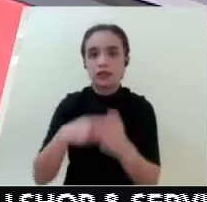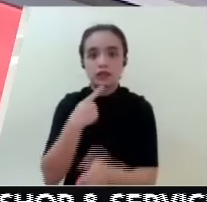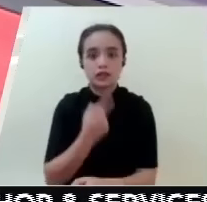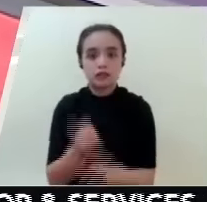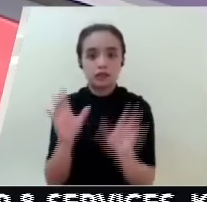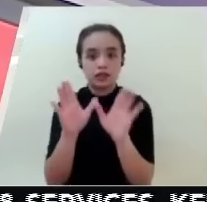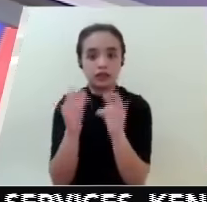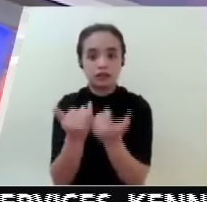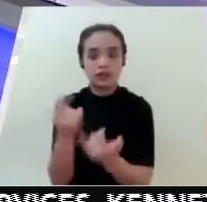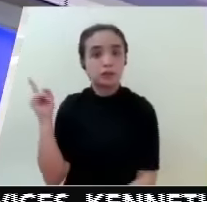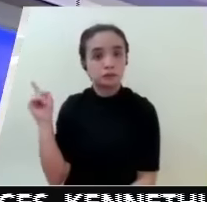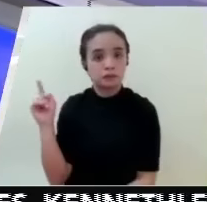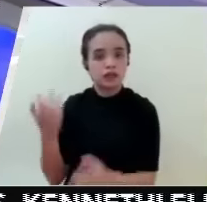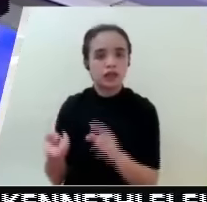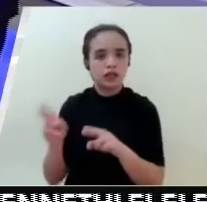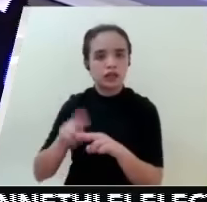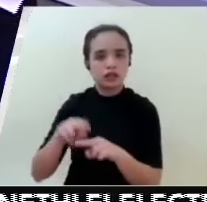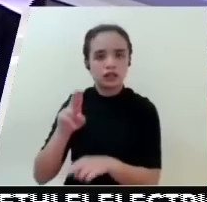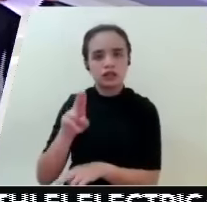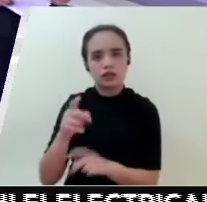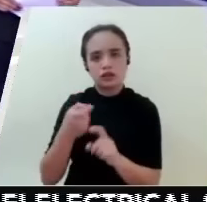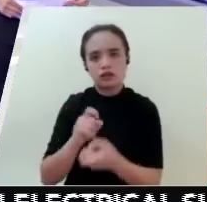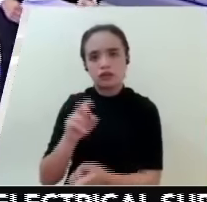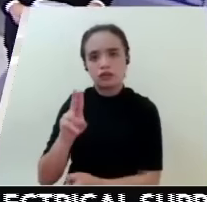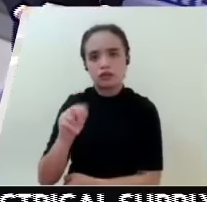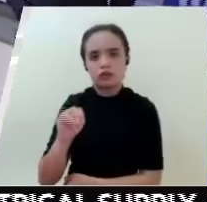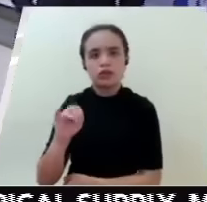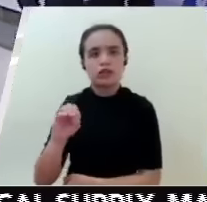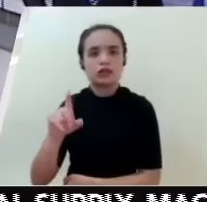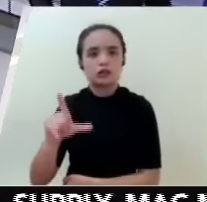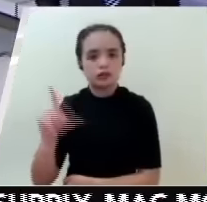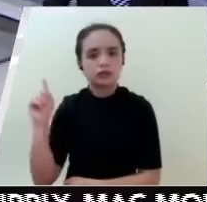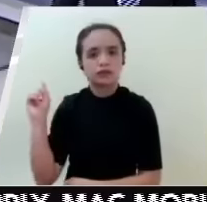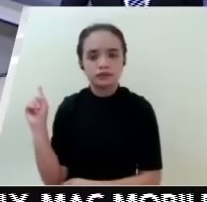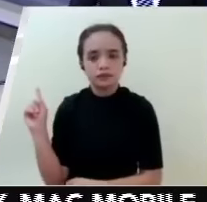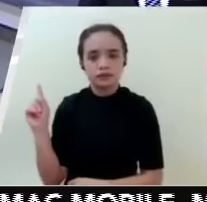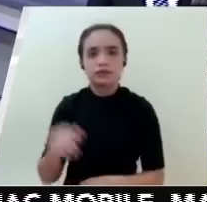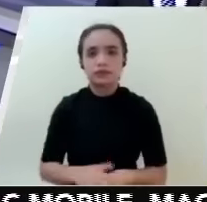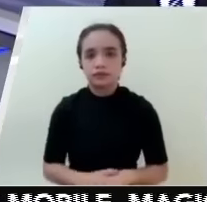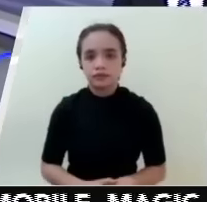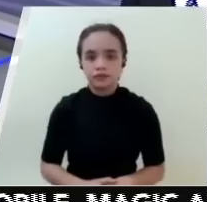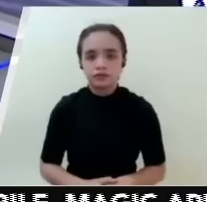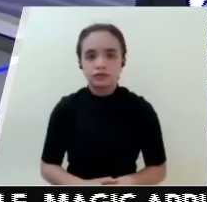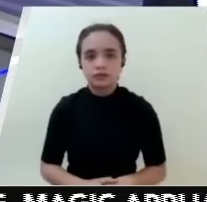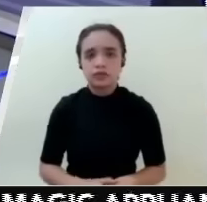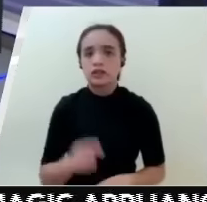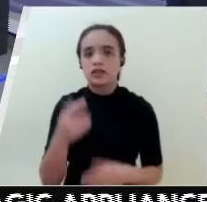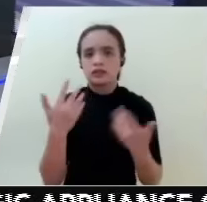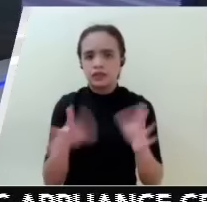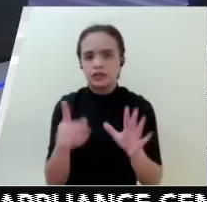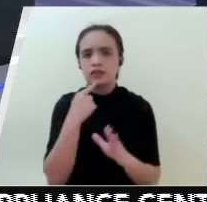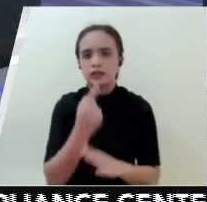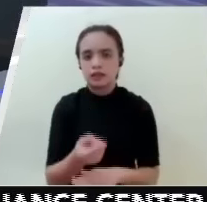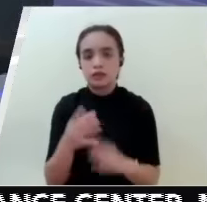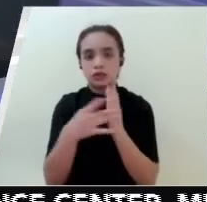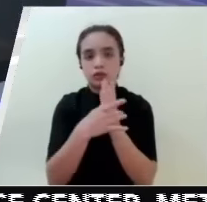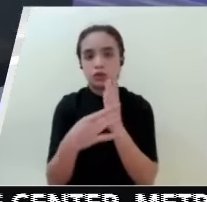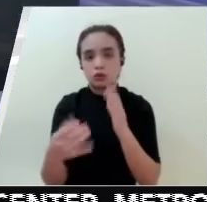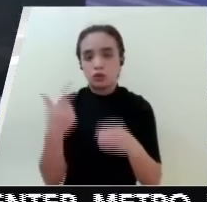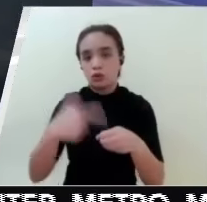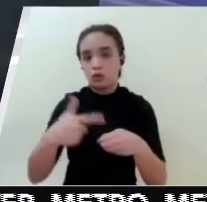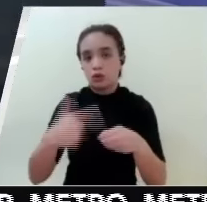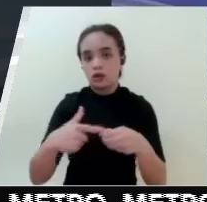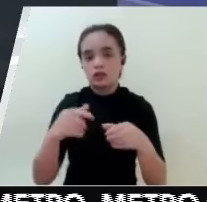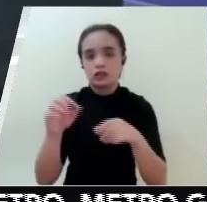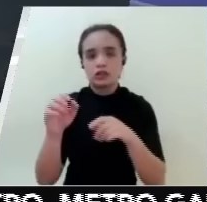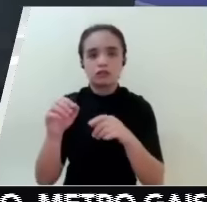dagdag singil sa kada litro ng diesel at hanggang piso naman sa gasolina. Nauna nang sinabi ng Oil Industry Management Bureau ng Energy Department